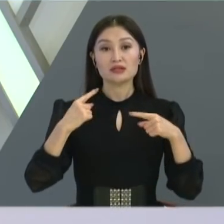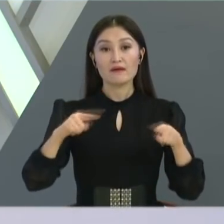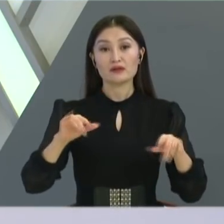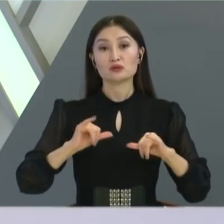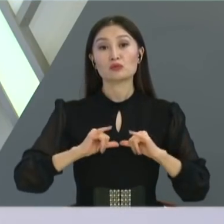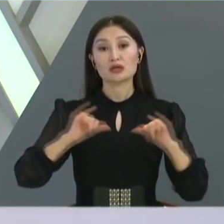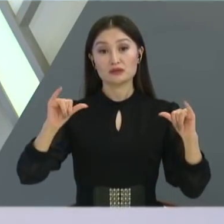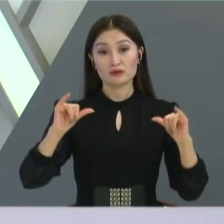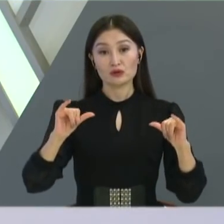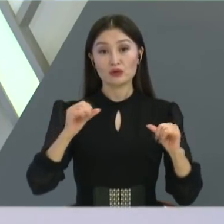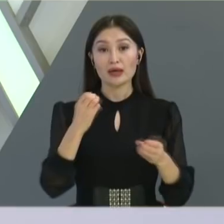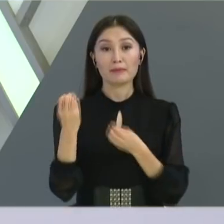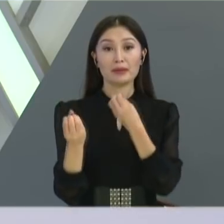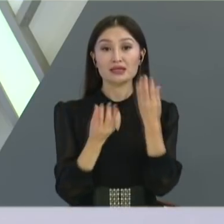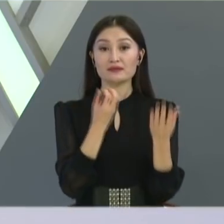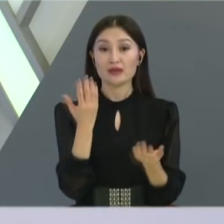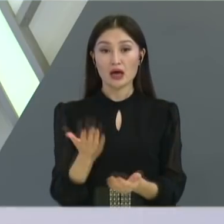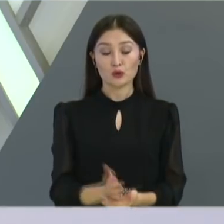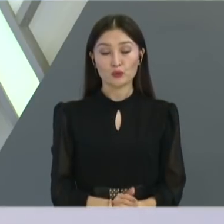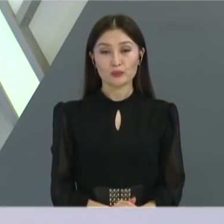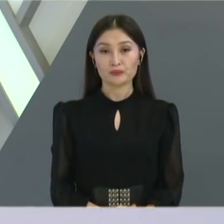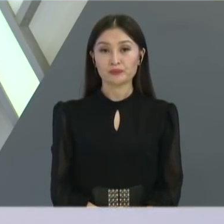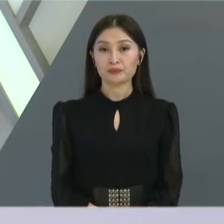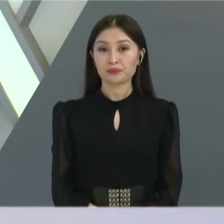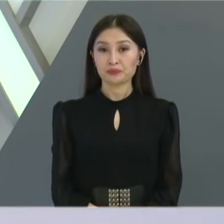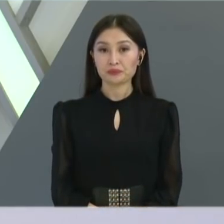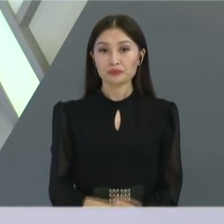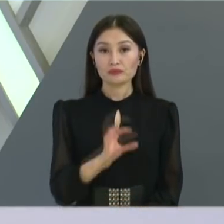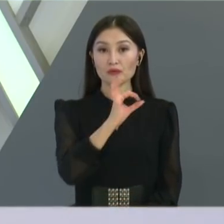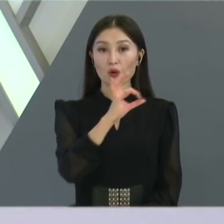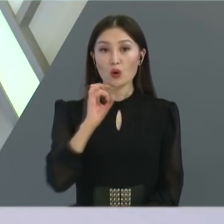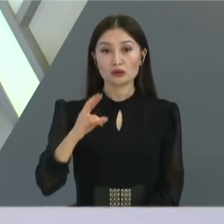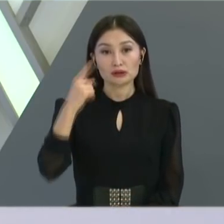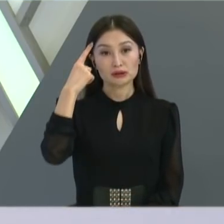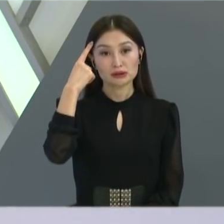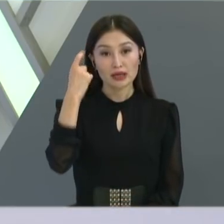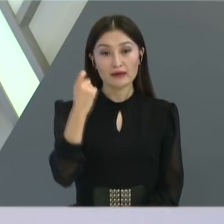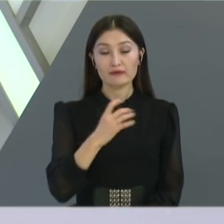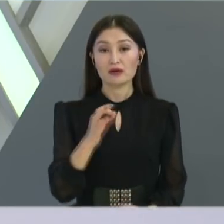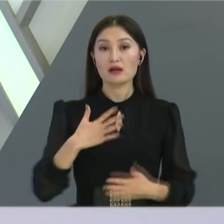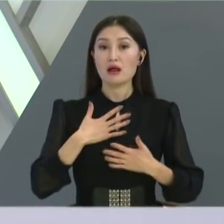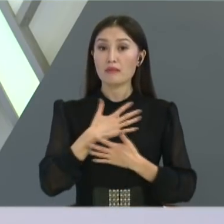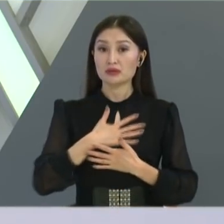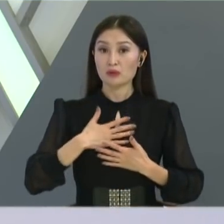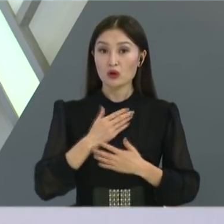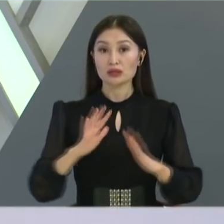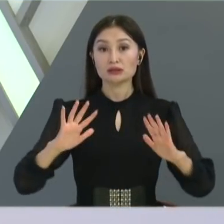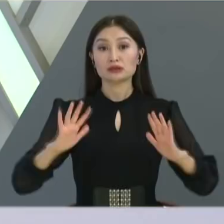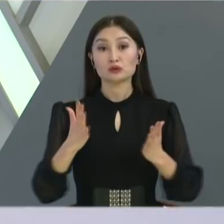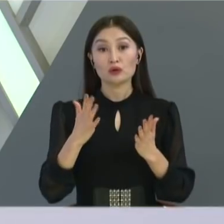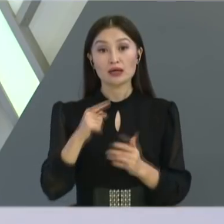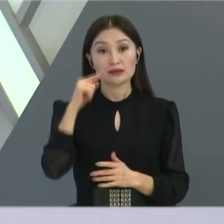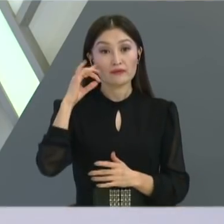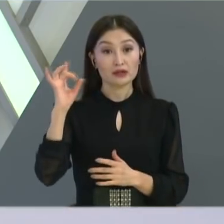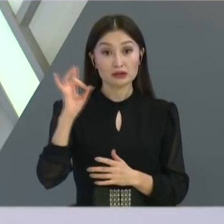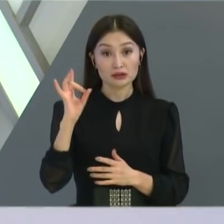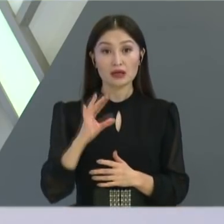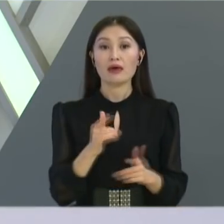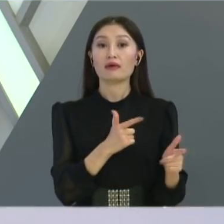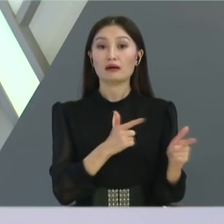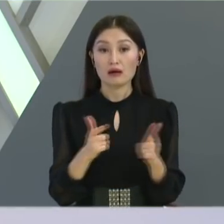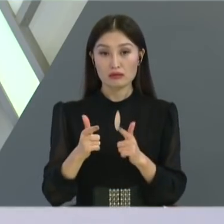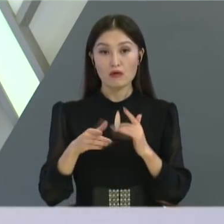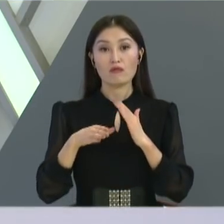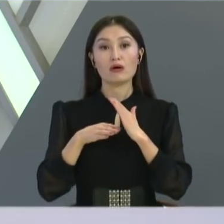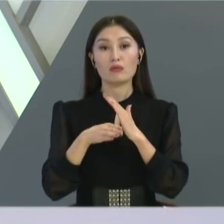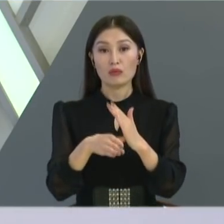развитию и процветанию. ООН заявила, что обеспокоена сложившейся ситуацией в Кыргызстане и готова